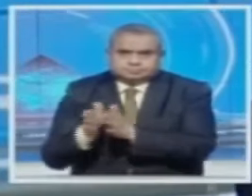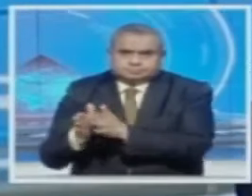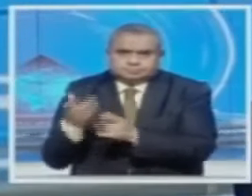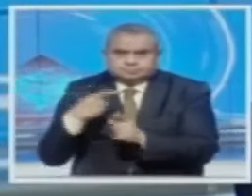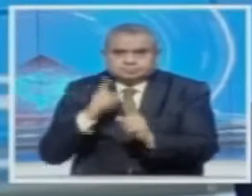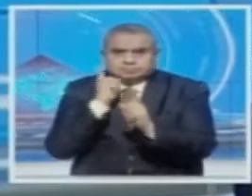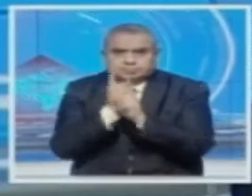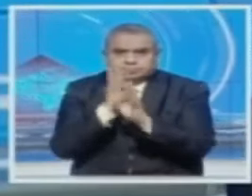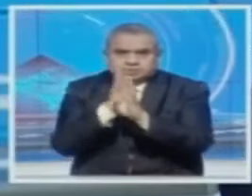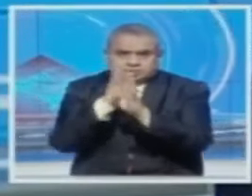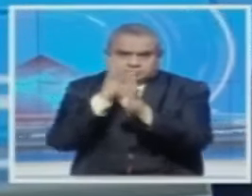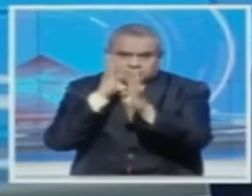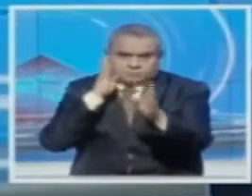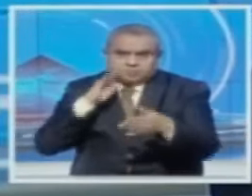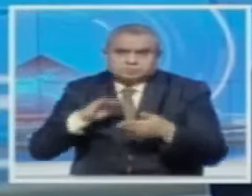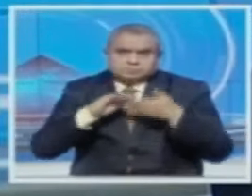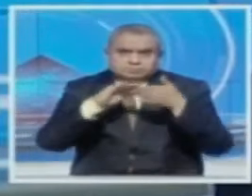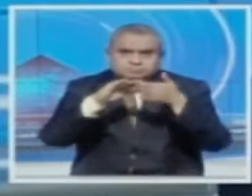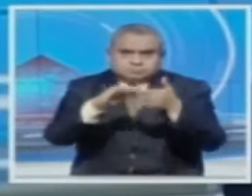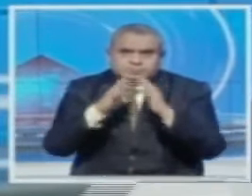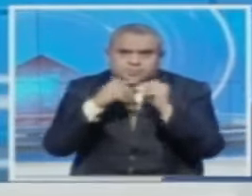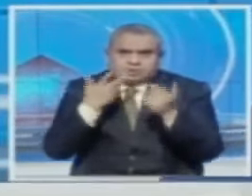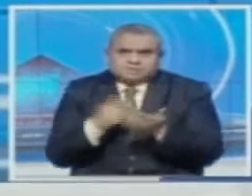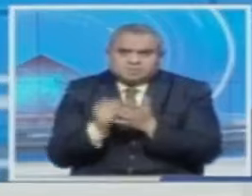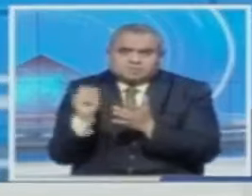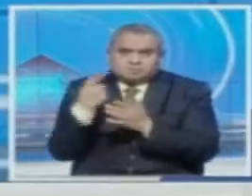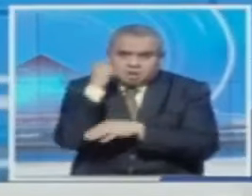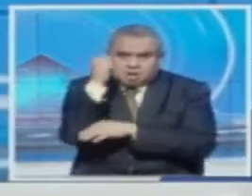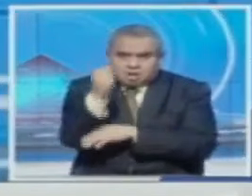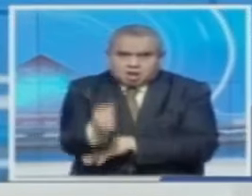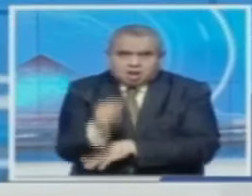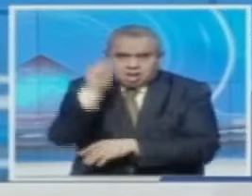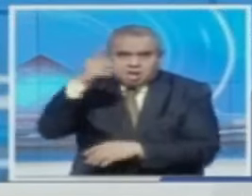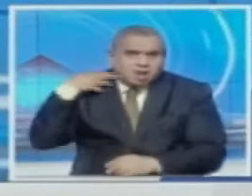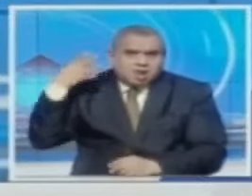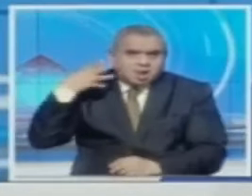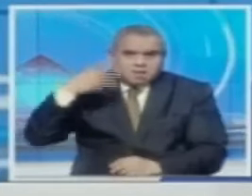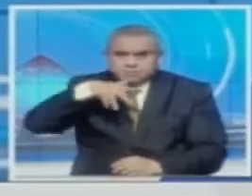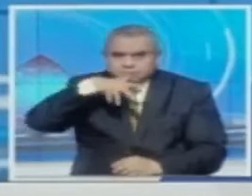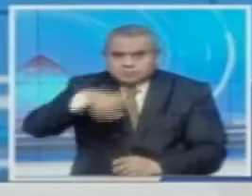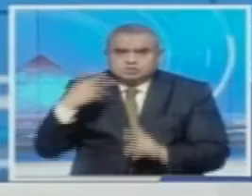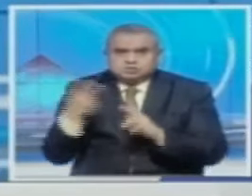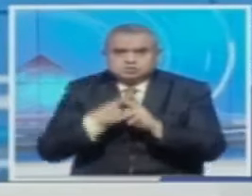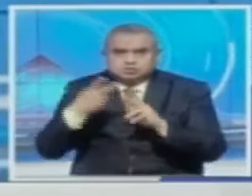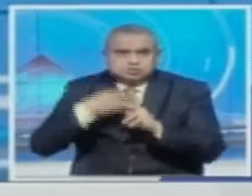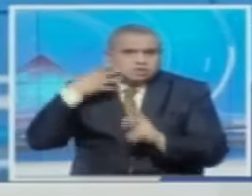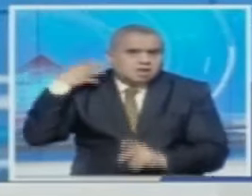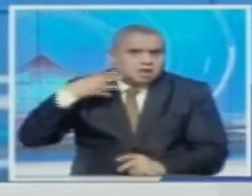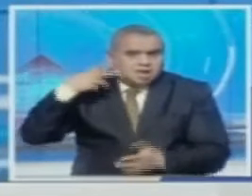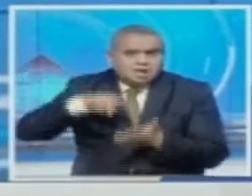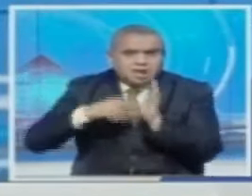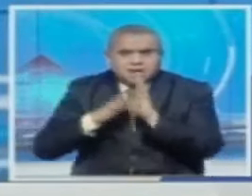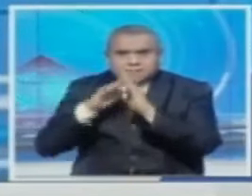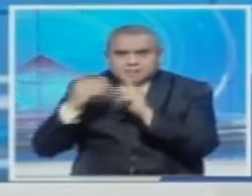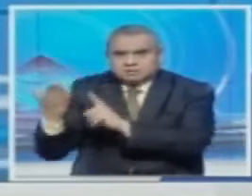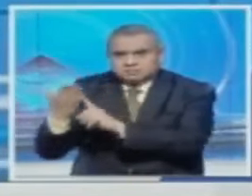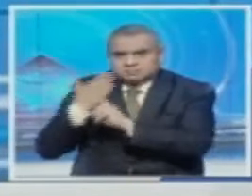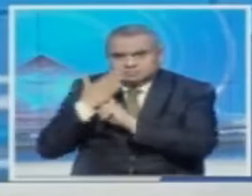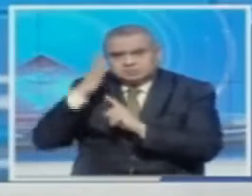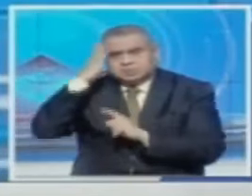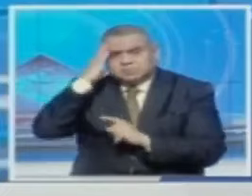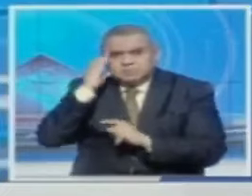خلال استقبالهم قوافل المساعدات المصرية فور دخولها الأراضي الليبية، أشاد المواطنون الليبيون بدور مصر في رفع